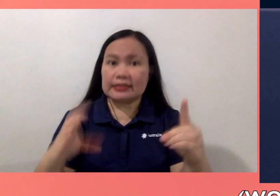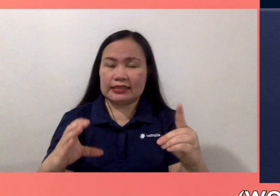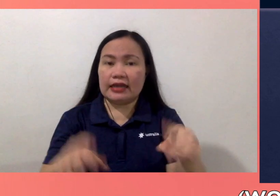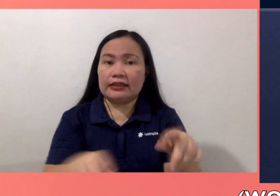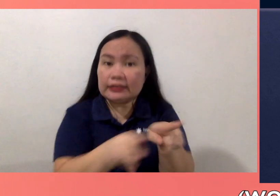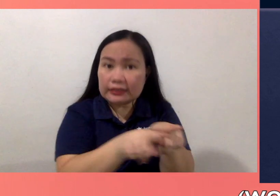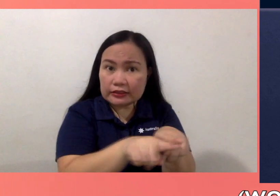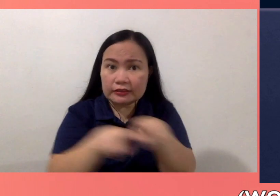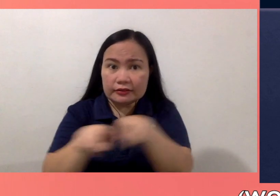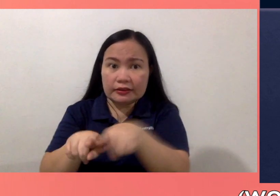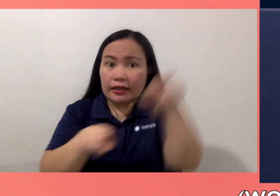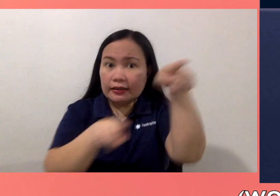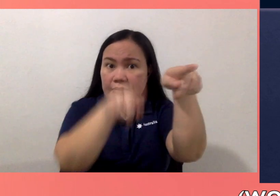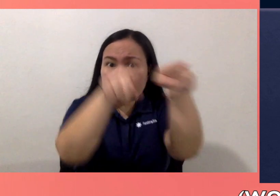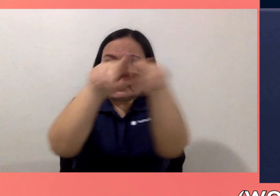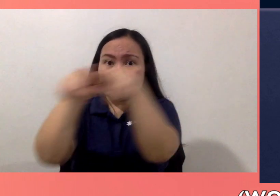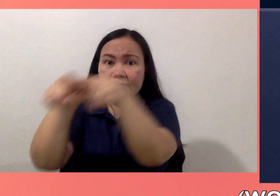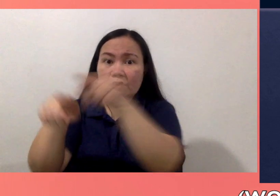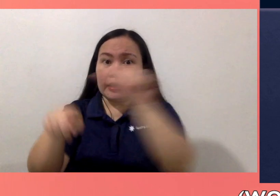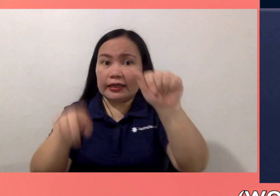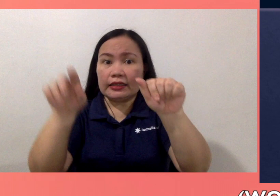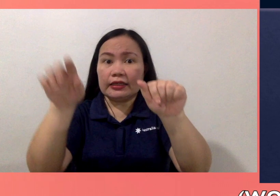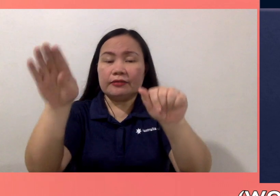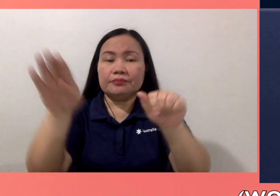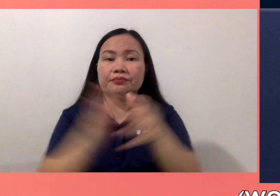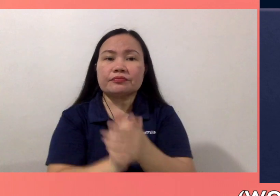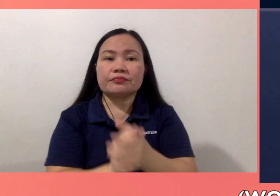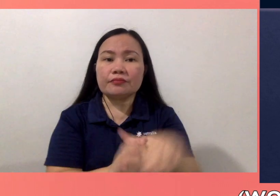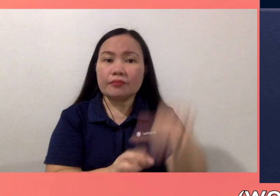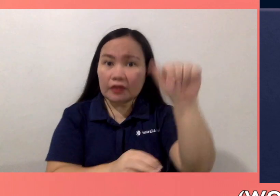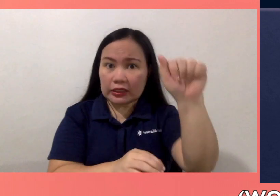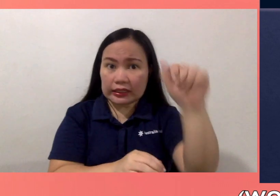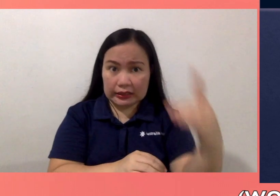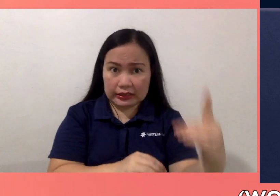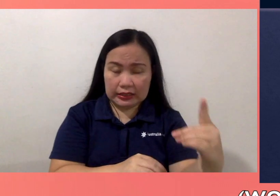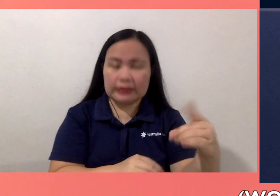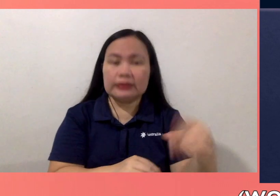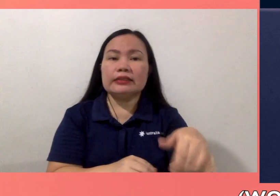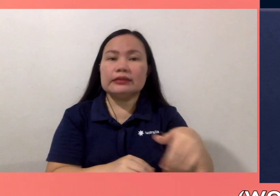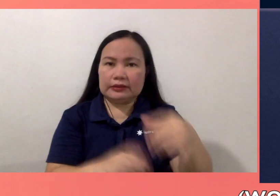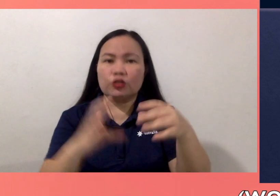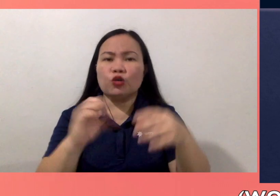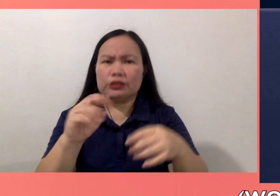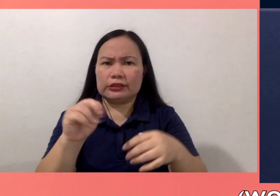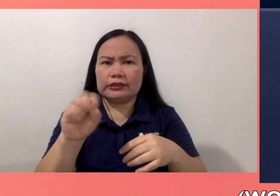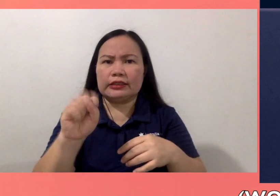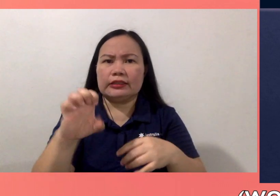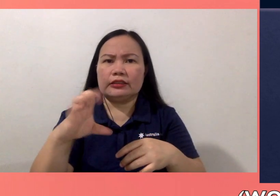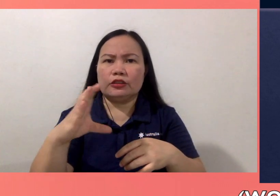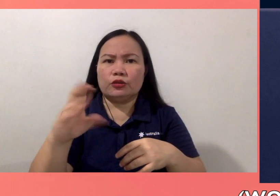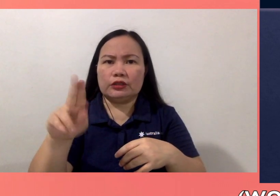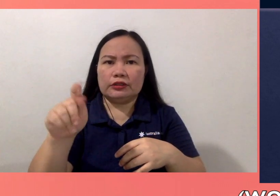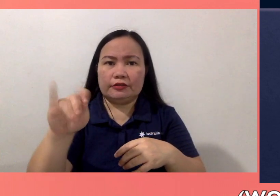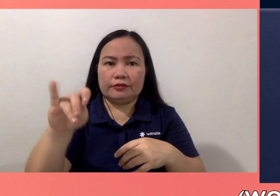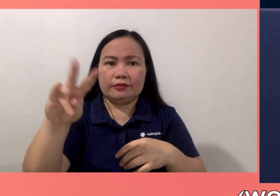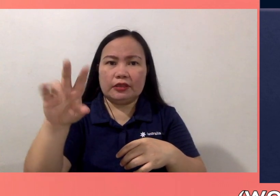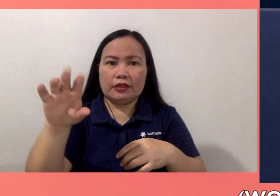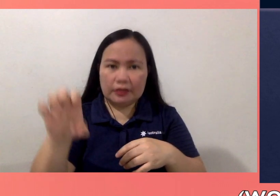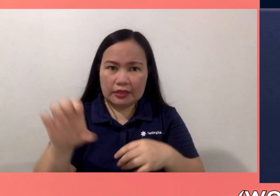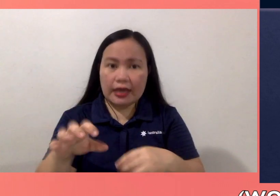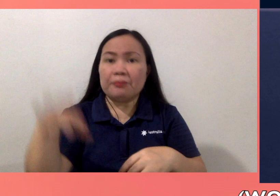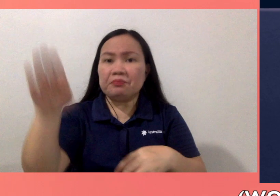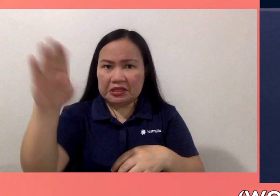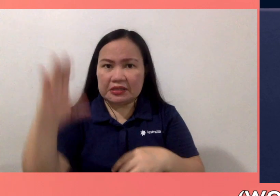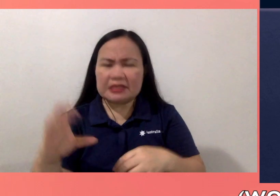angle D, consecutive angles din. Si angle D saka si angle A, consecutive angles din. So,